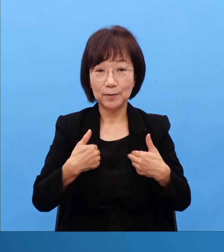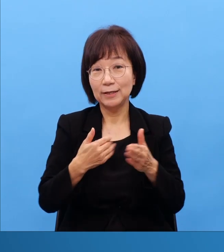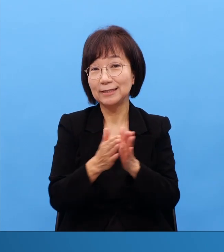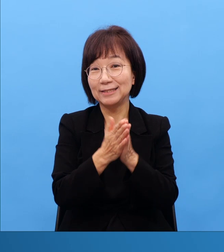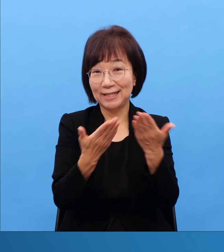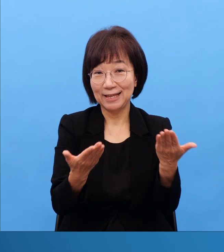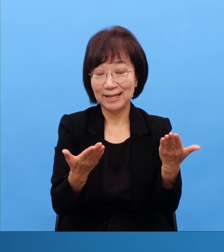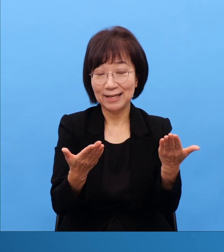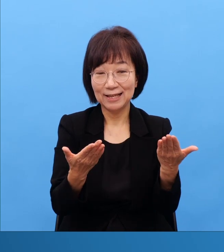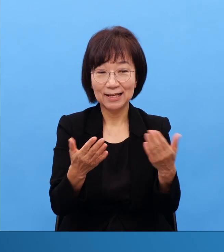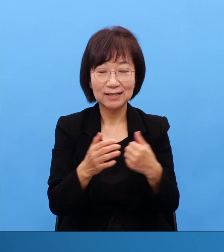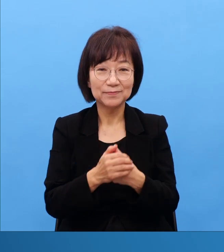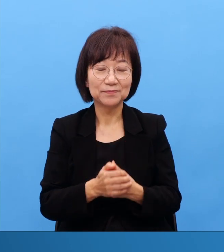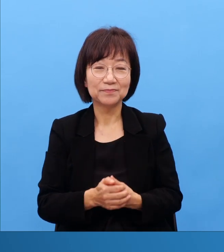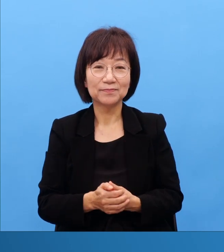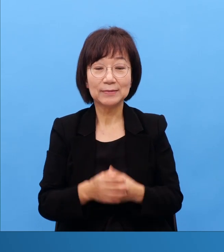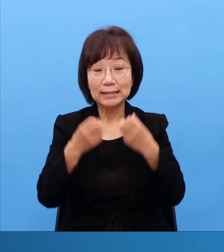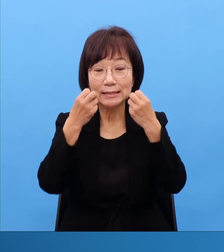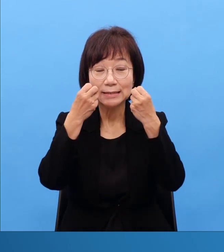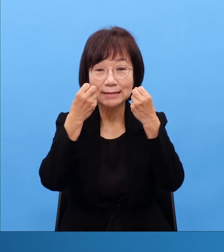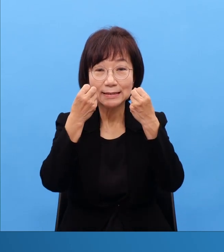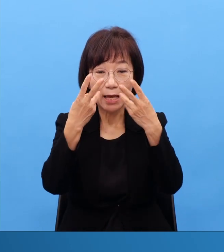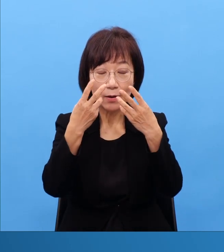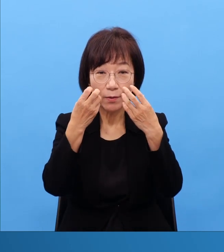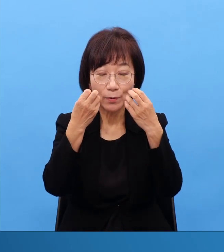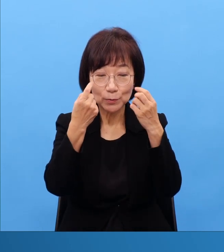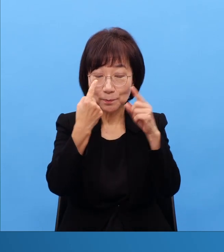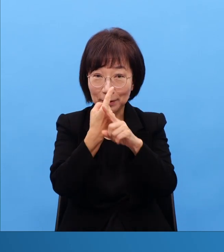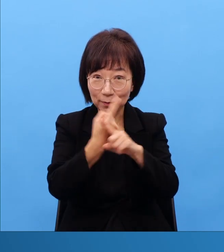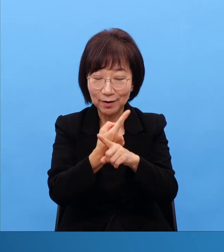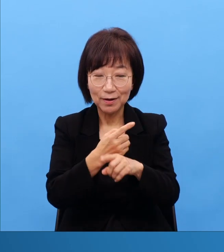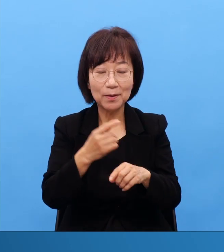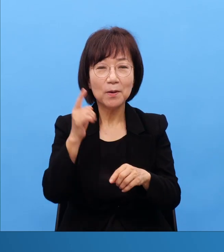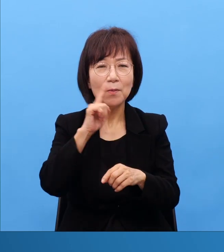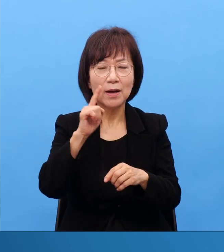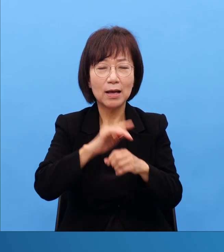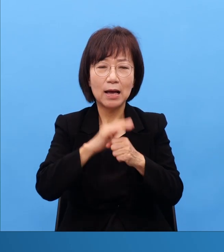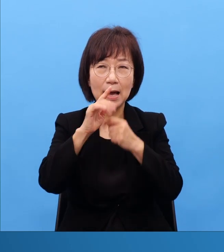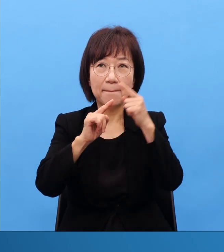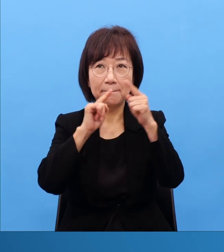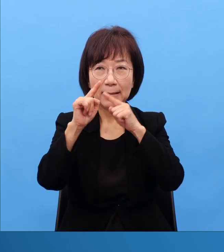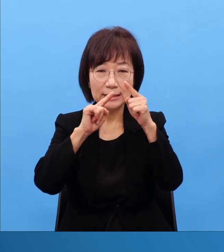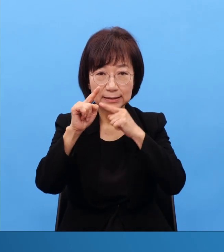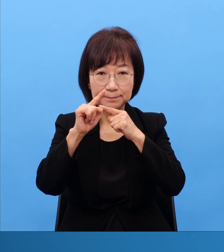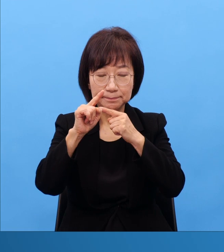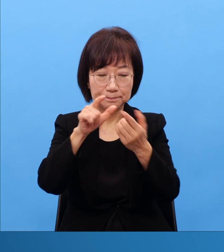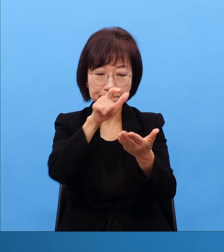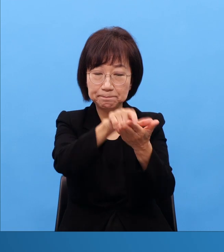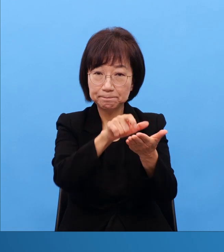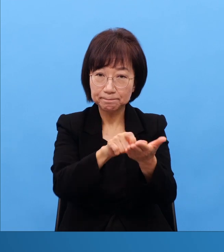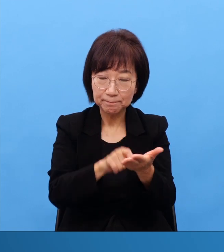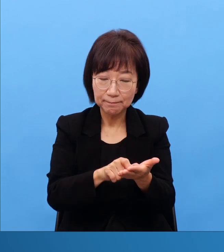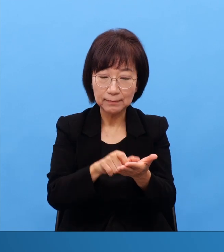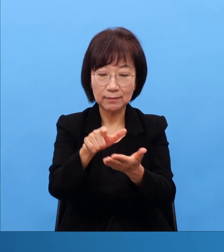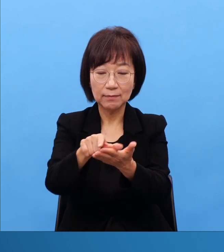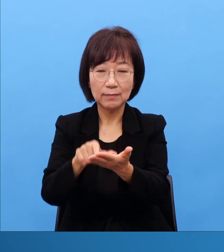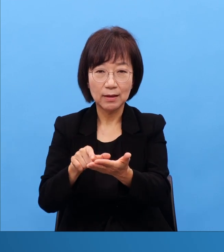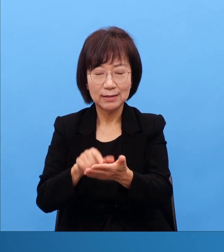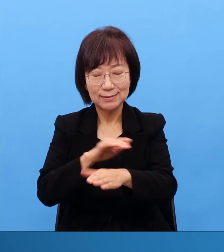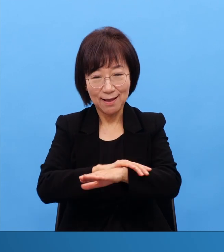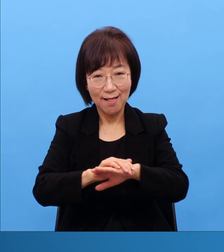단장한 기도수첩에는 정확한 말씀을 누릴 수 있도록 빠짐없이 메시지 그대로 보기 쉽게 정리되어